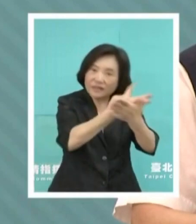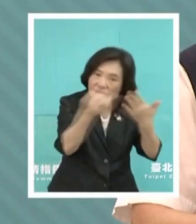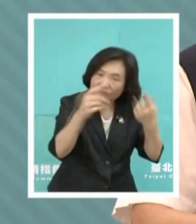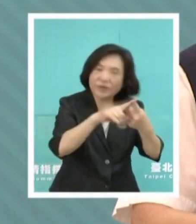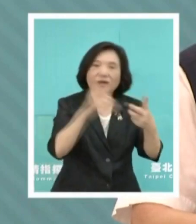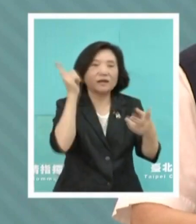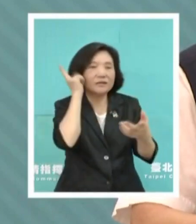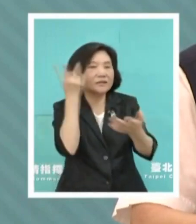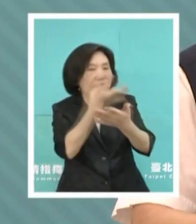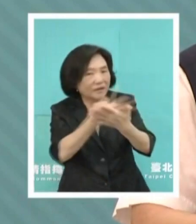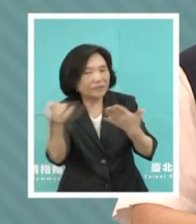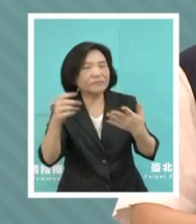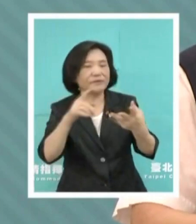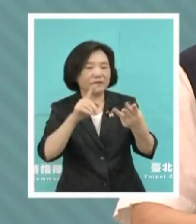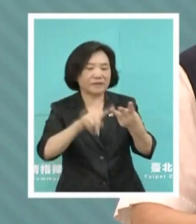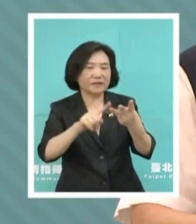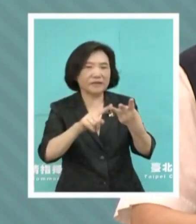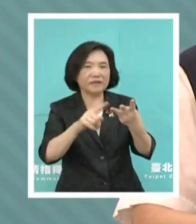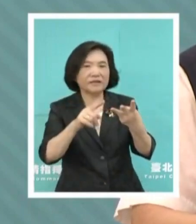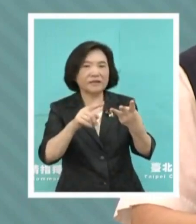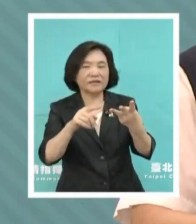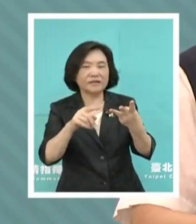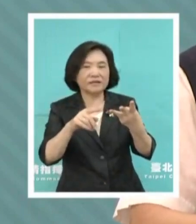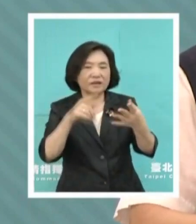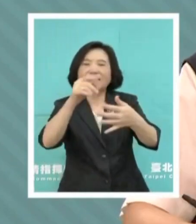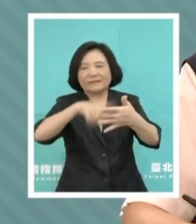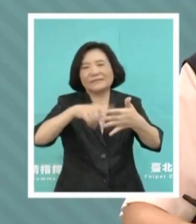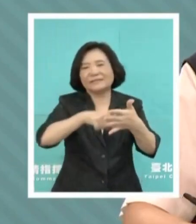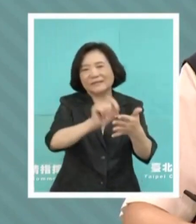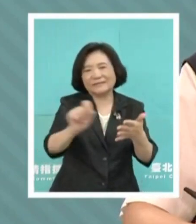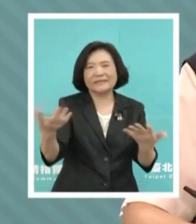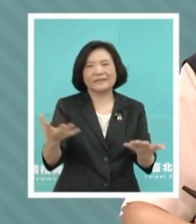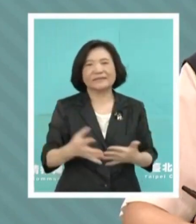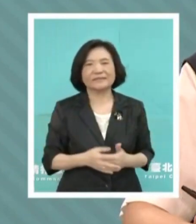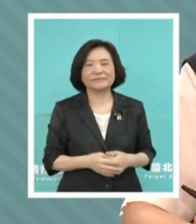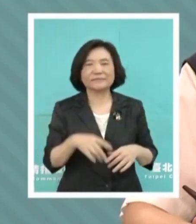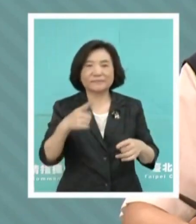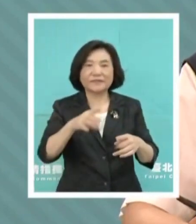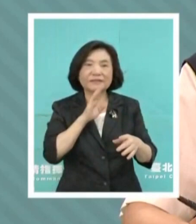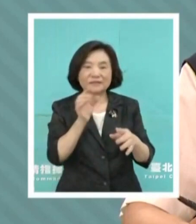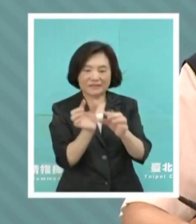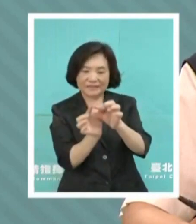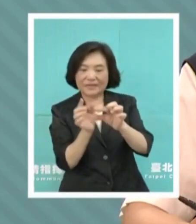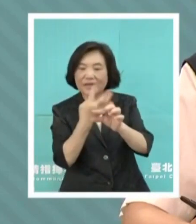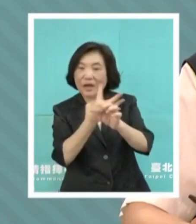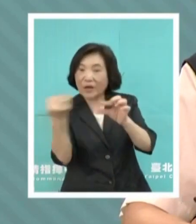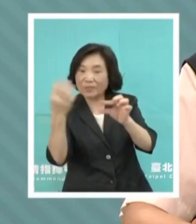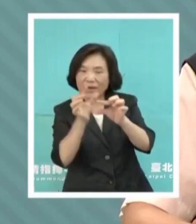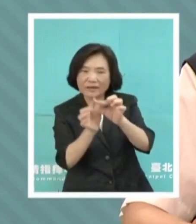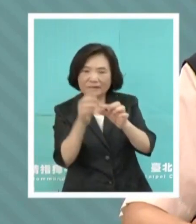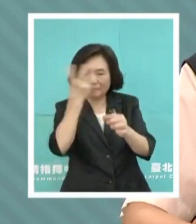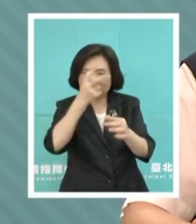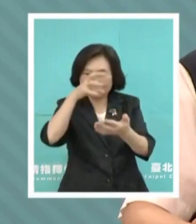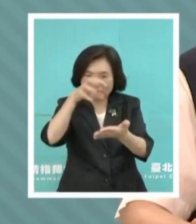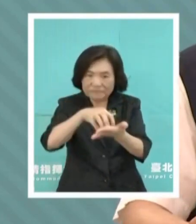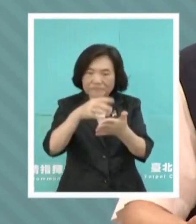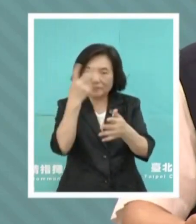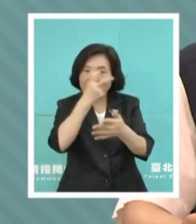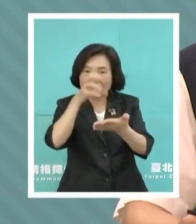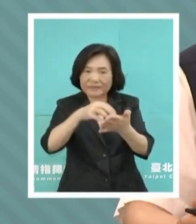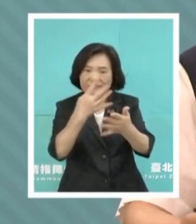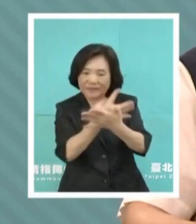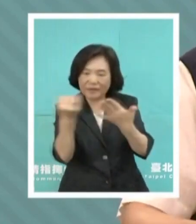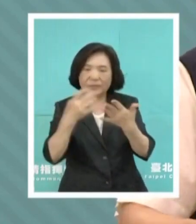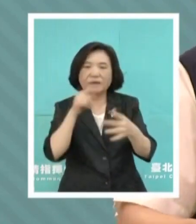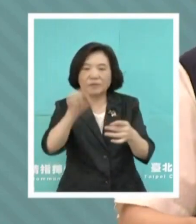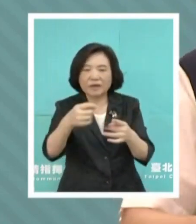初留的手机，你预约取消的事由，然后再输入一个验证码，那就可以送出，